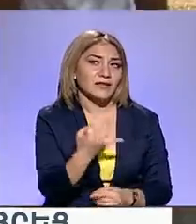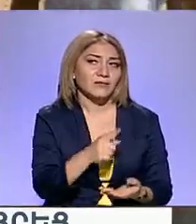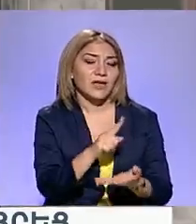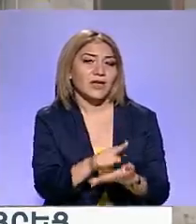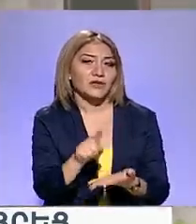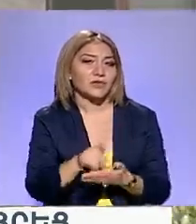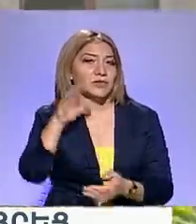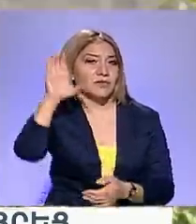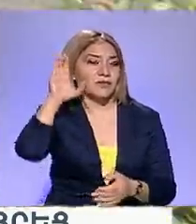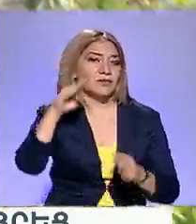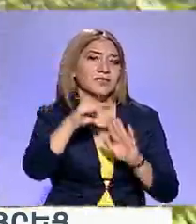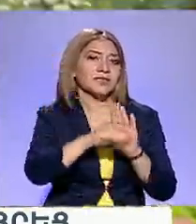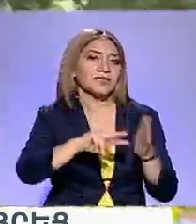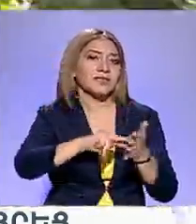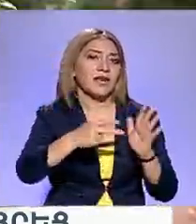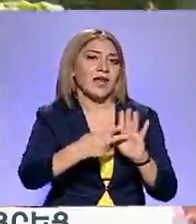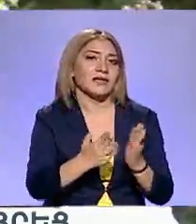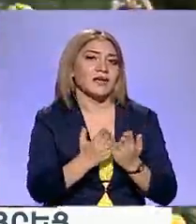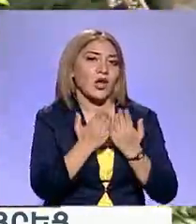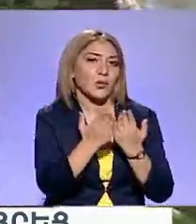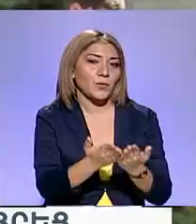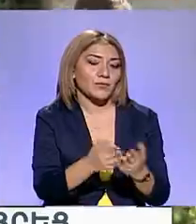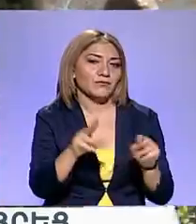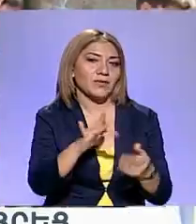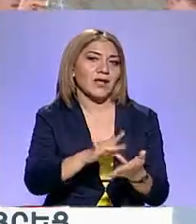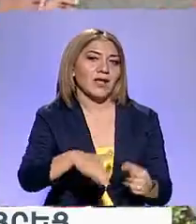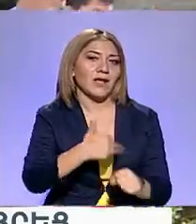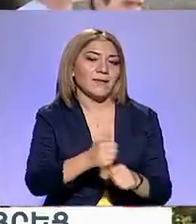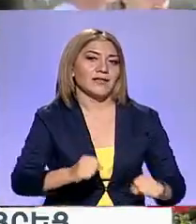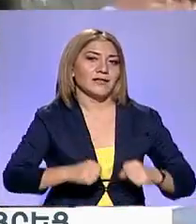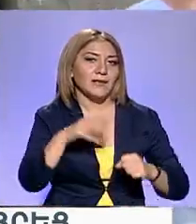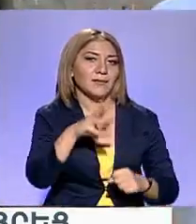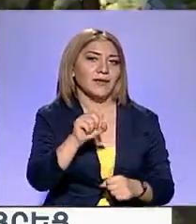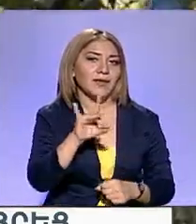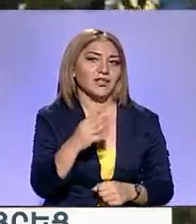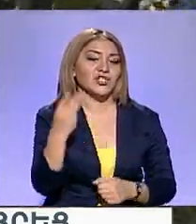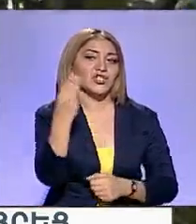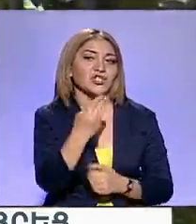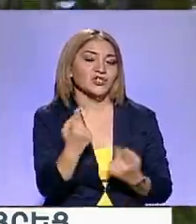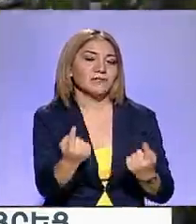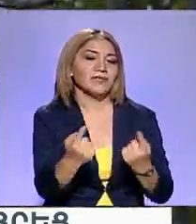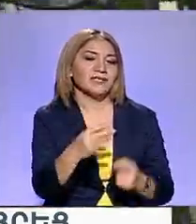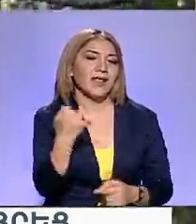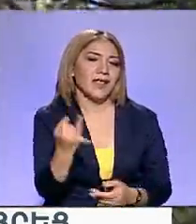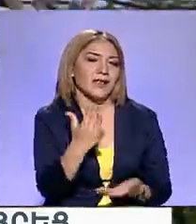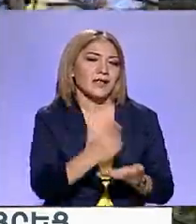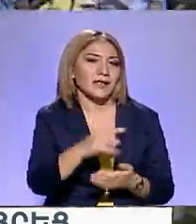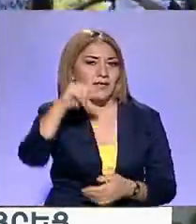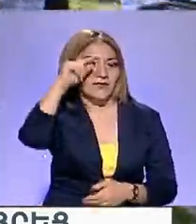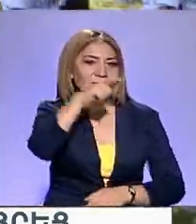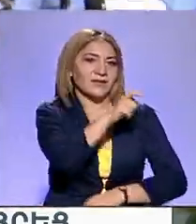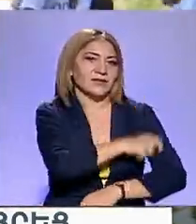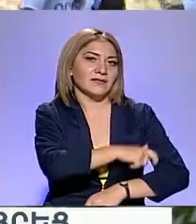են, լսում են, ծրագրերը կարդում են, ասում է ՕԵԿ քաղաքապետի Թեկնածուն։ Մհեր Շագելդյանի խոսքով մեծ հետաքրքրություն կա Երևանի